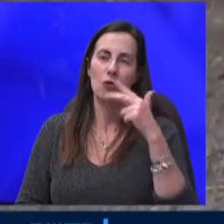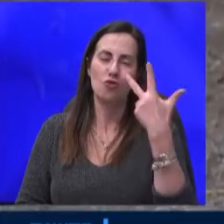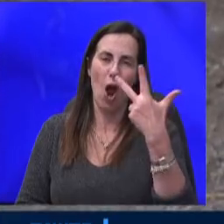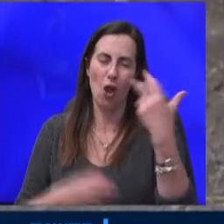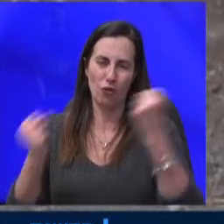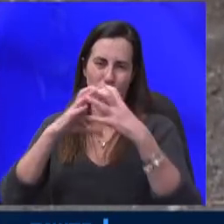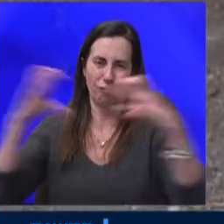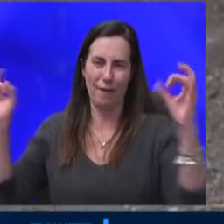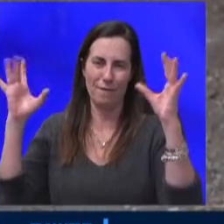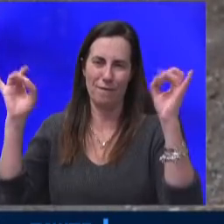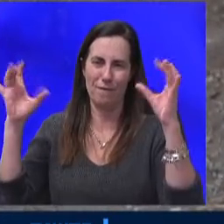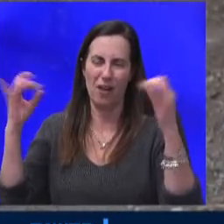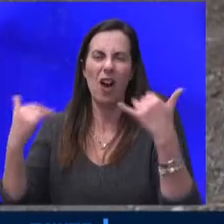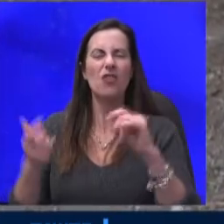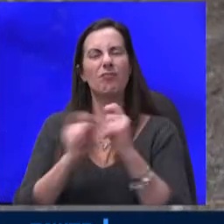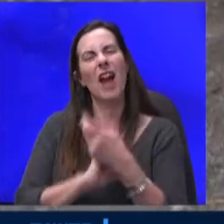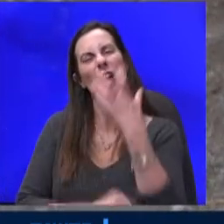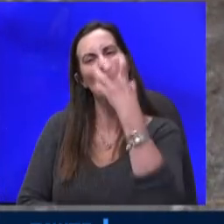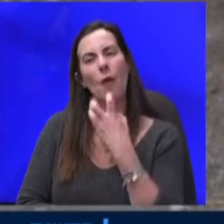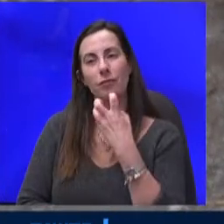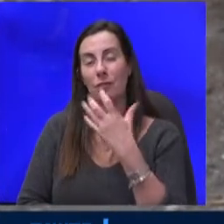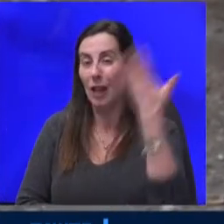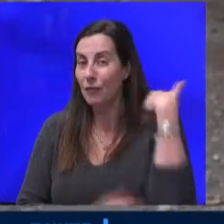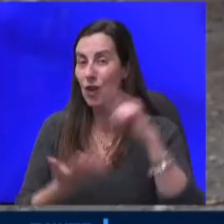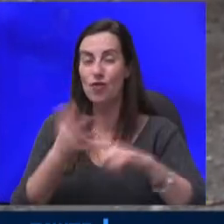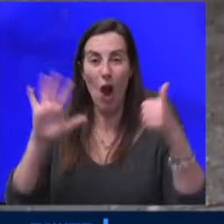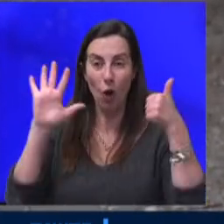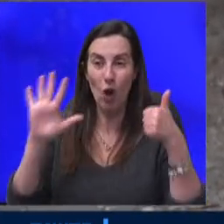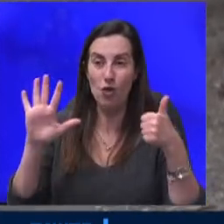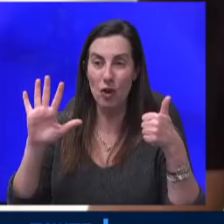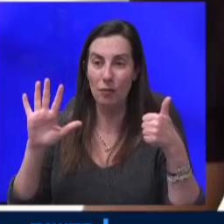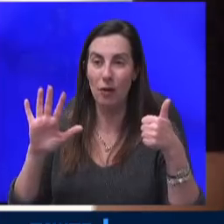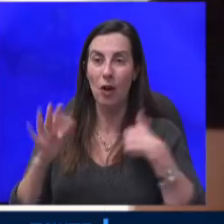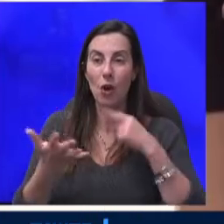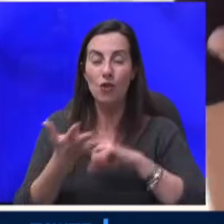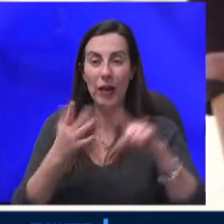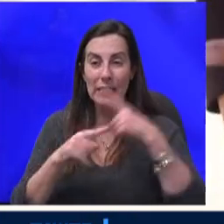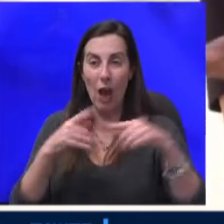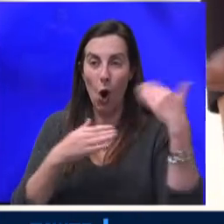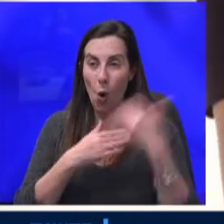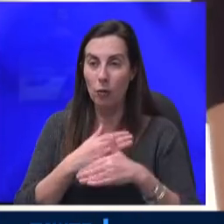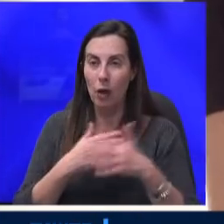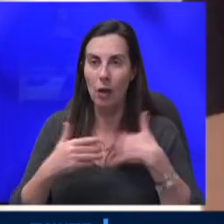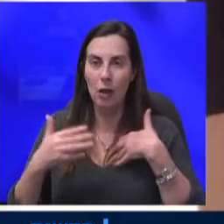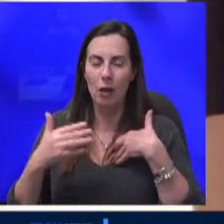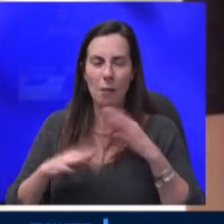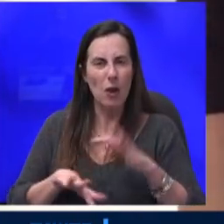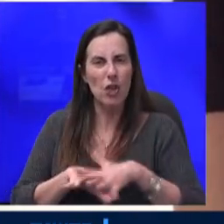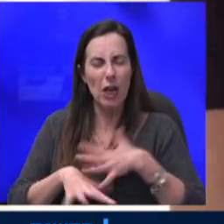עצובות ושותקות. אז, לפני חצי שנה. אני בחודש וחצי האחרון היה לי לחצים כל האזור